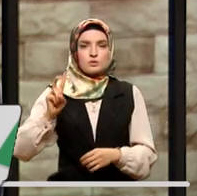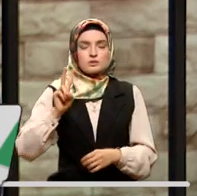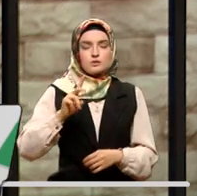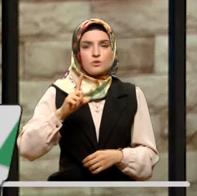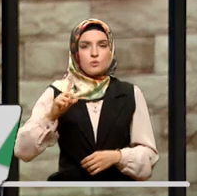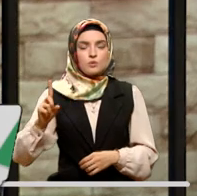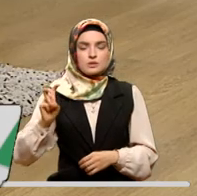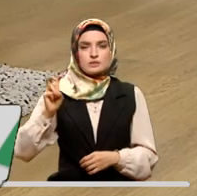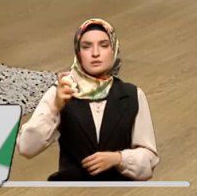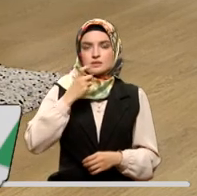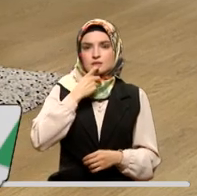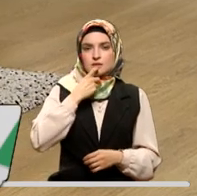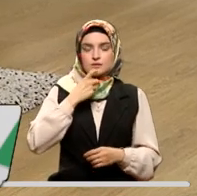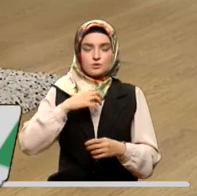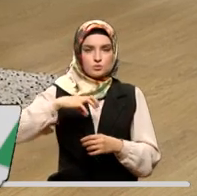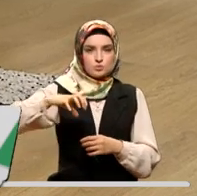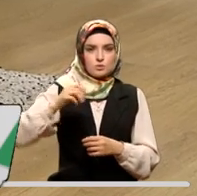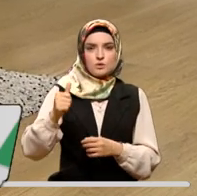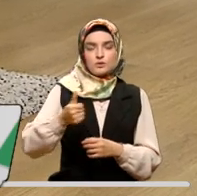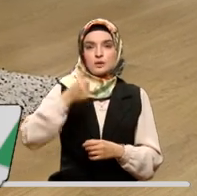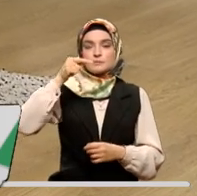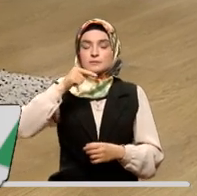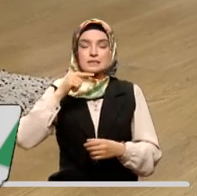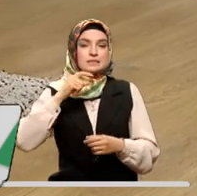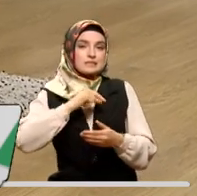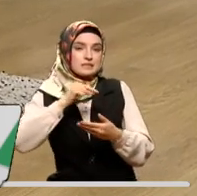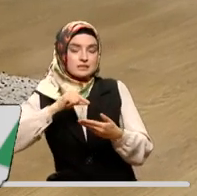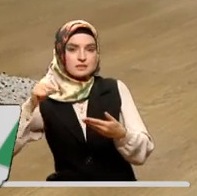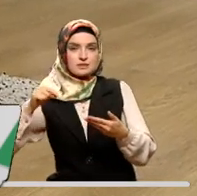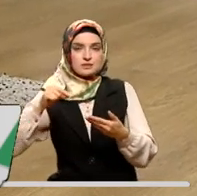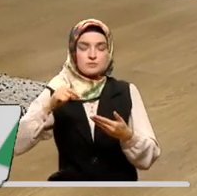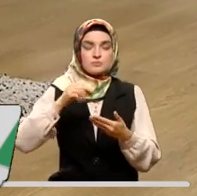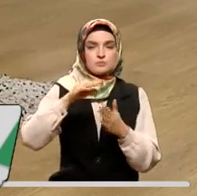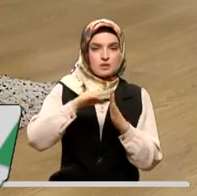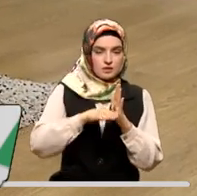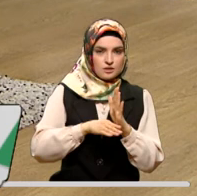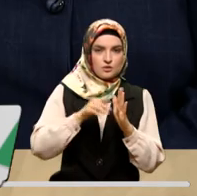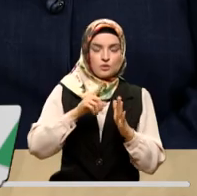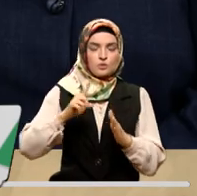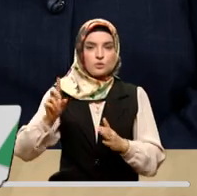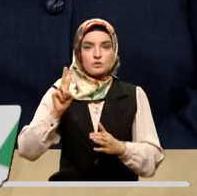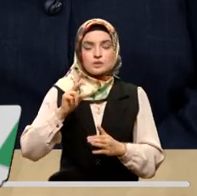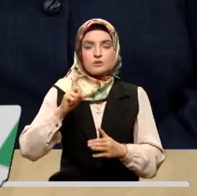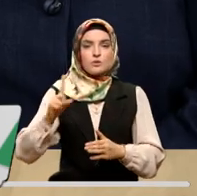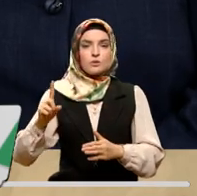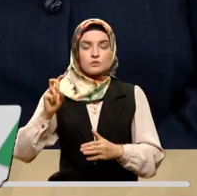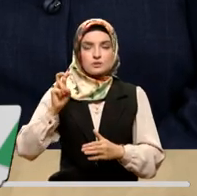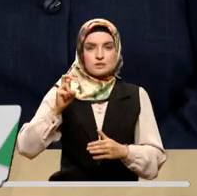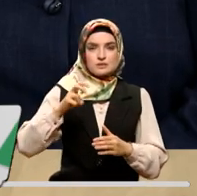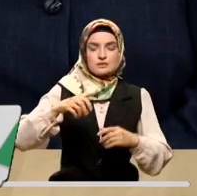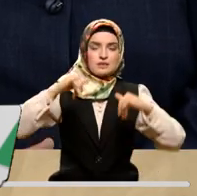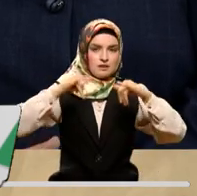da önemli. Hatta taşraya yazdığımız uygulama esaslarında da 12 ve 18'i aynı atmosferde